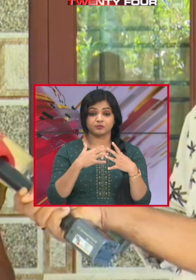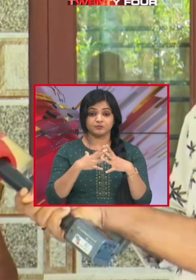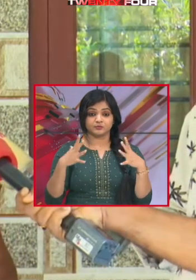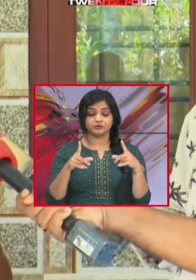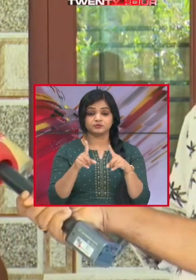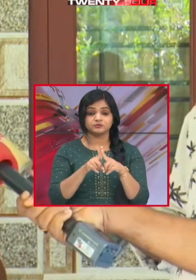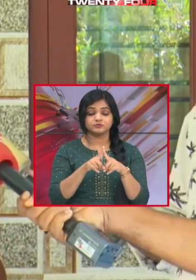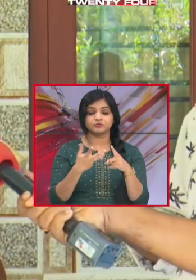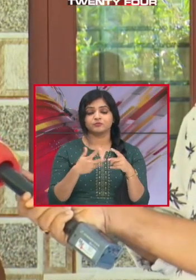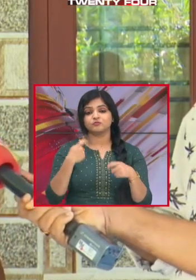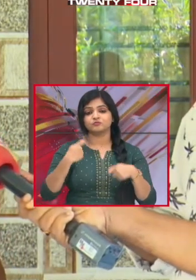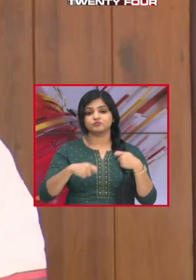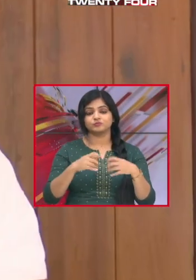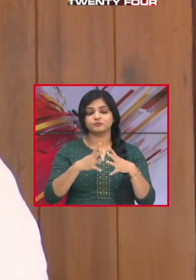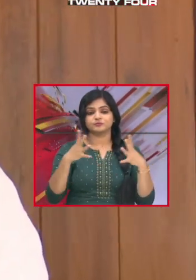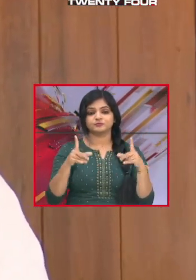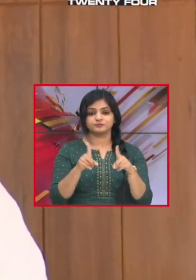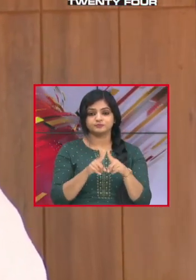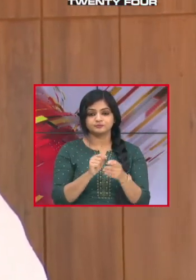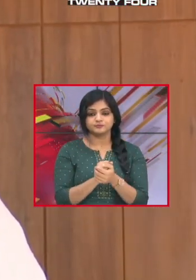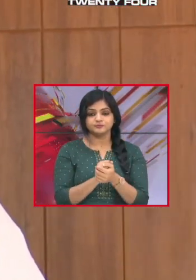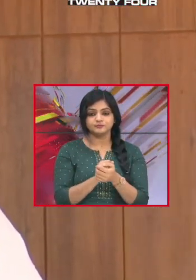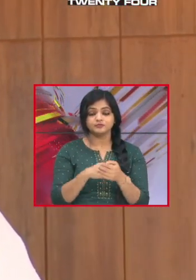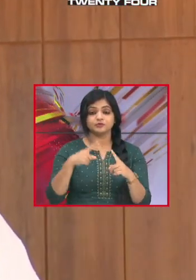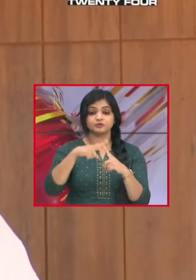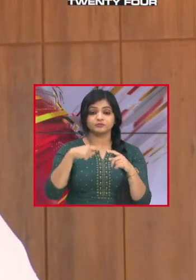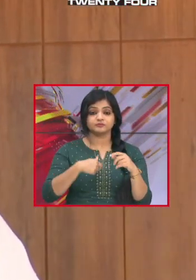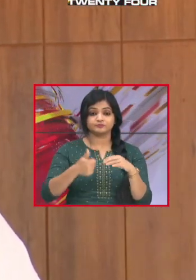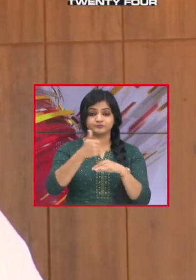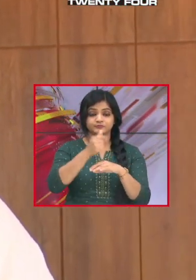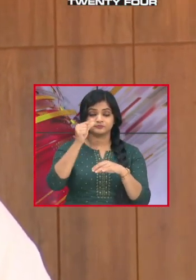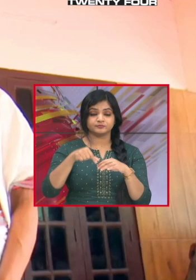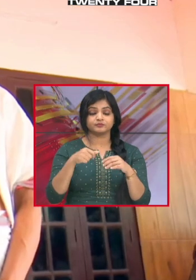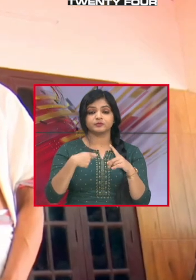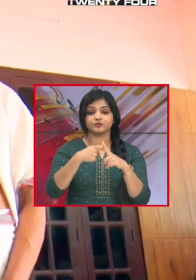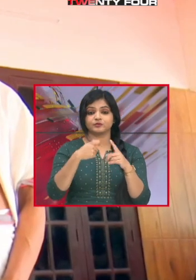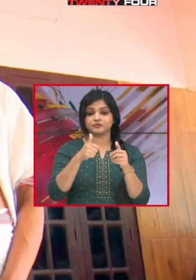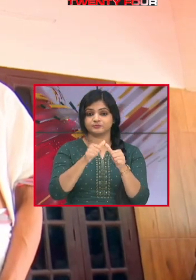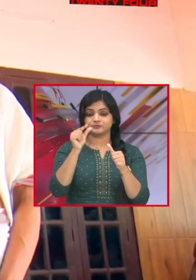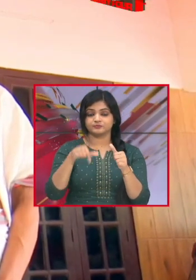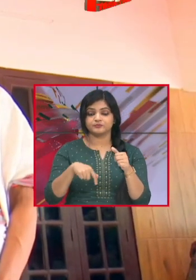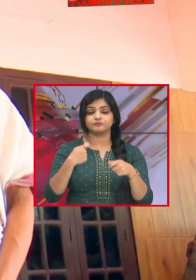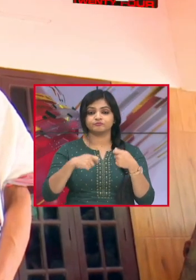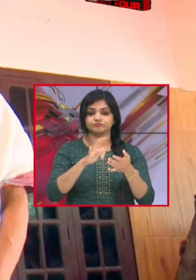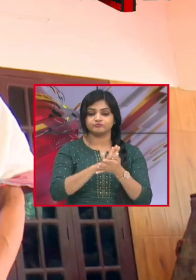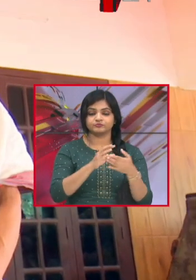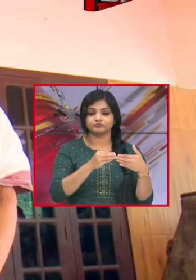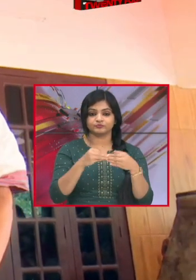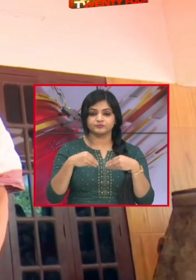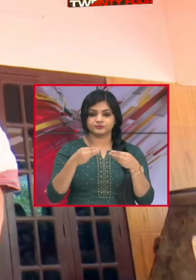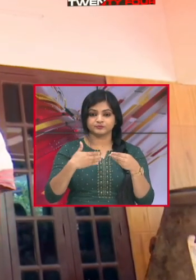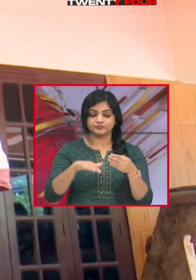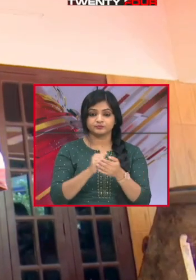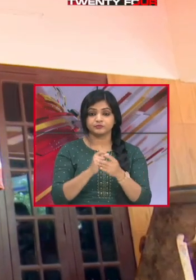പറയുന്നത് പൂരത്തിന്റെ വലിപ്പമാണ്. തിരുവമ്പാടിയുടെ മേളപ്രമാണിയായ കിഴക്കൂട്ട് അനിയന്മാരാണ് ഇനി ഇലഞ്ഞിത്തറ മേളത്തെ നയിക്കുക.